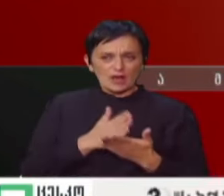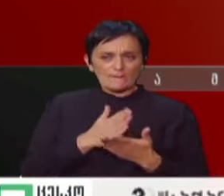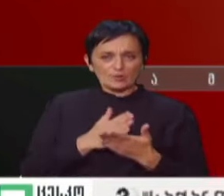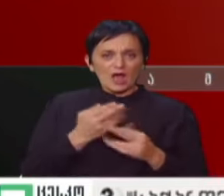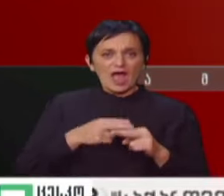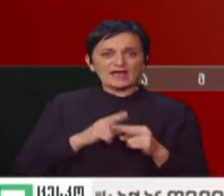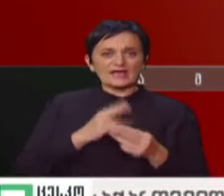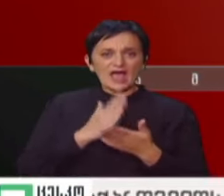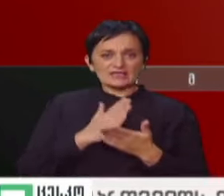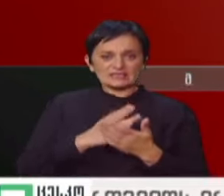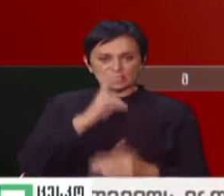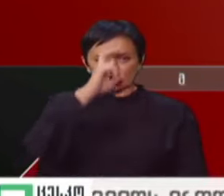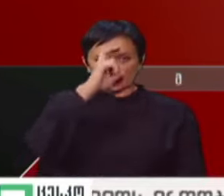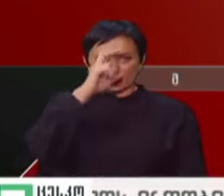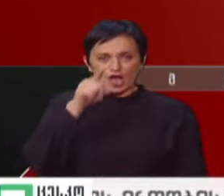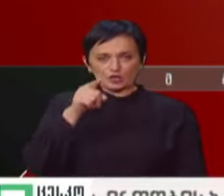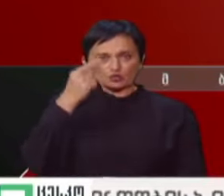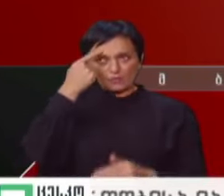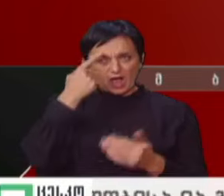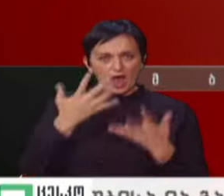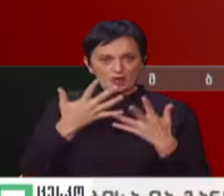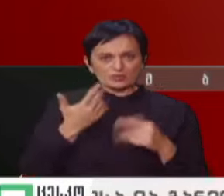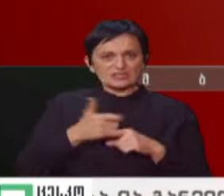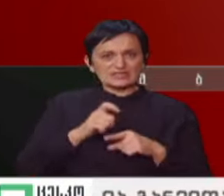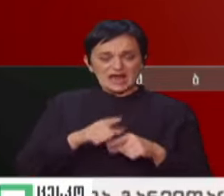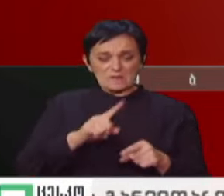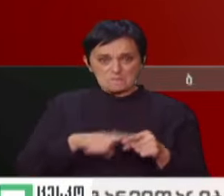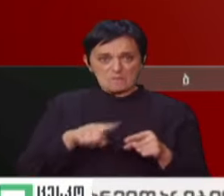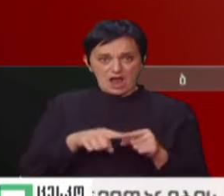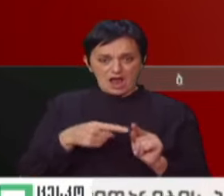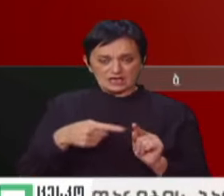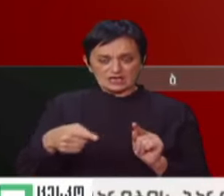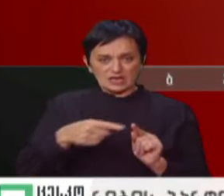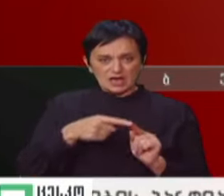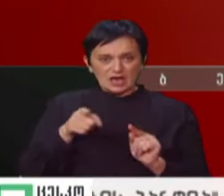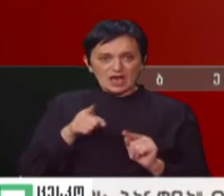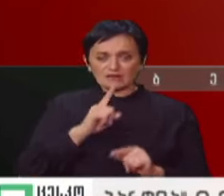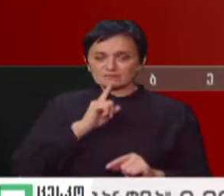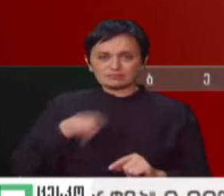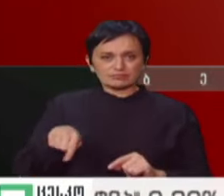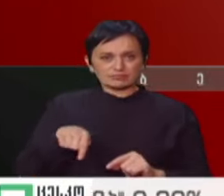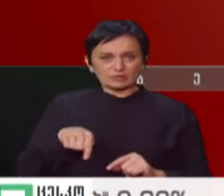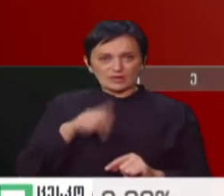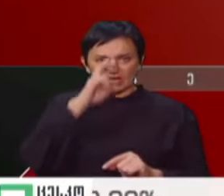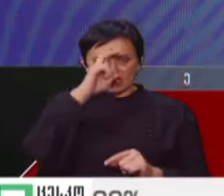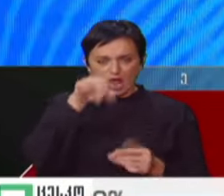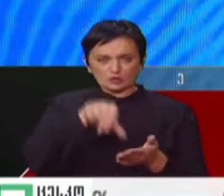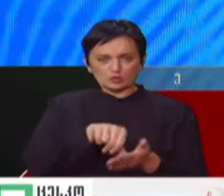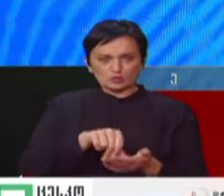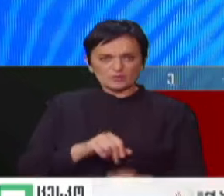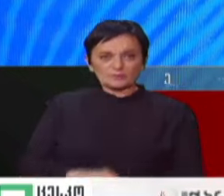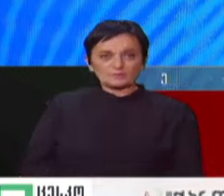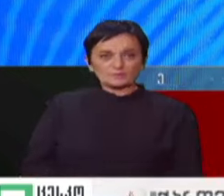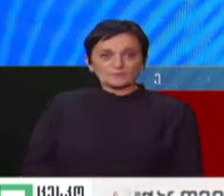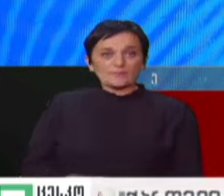ეს არის ხელისუფლება, რომელიც აცნობიერებს, რომ ძალიან მალე ისინი აღარ იქნებიან ხელისუფლებაში.